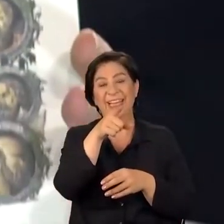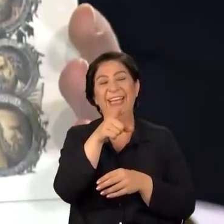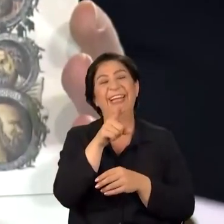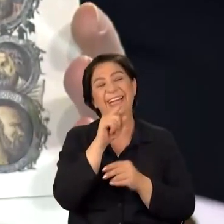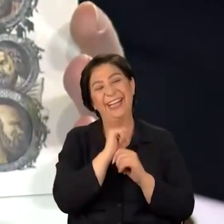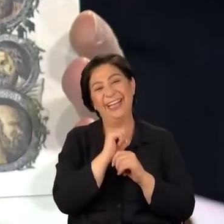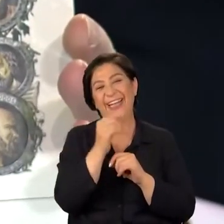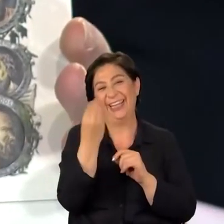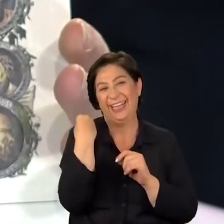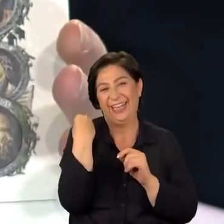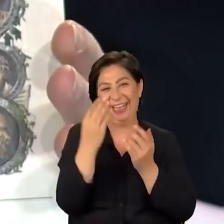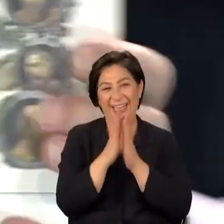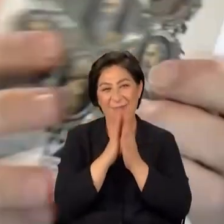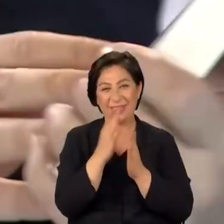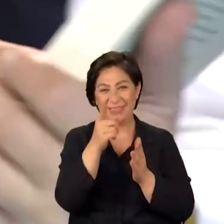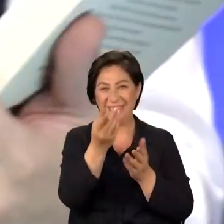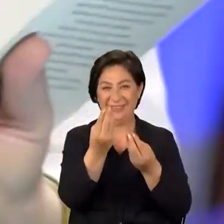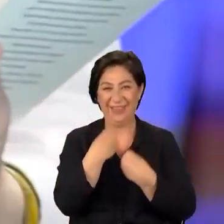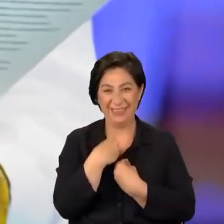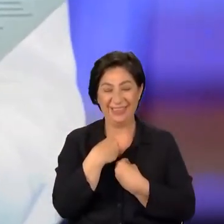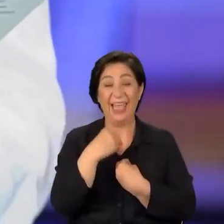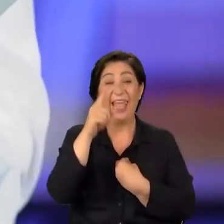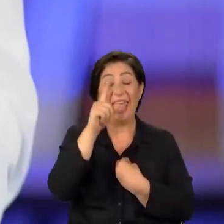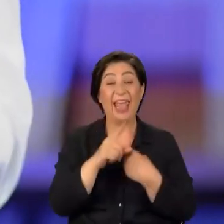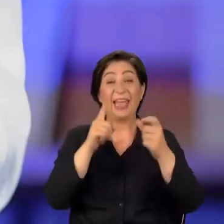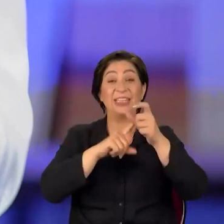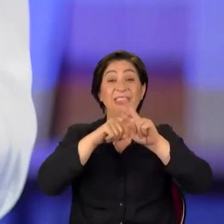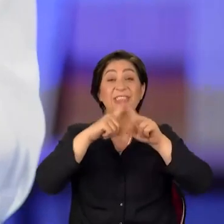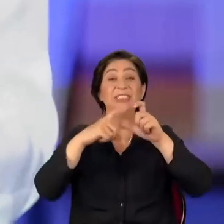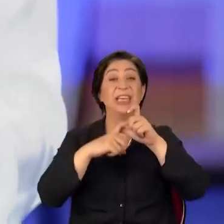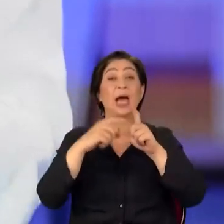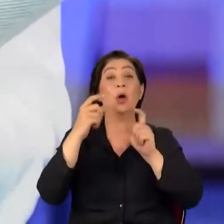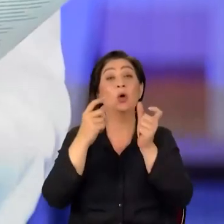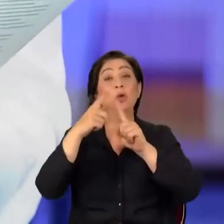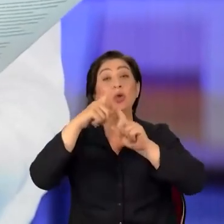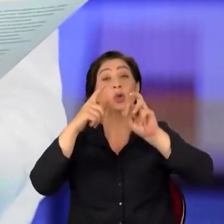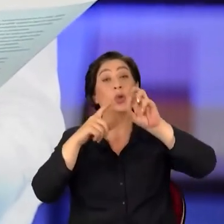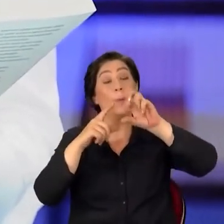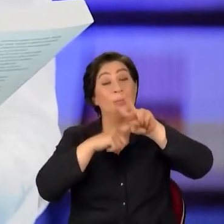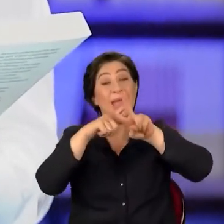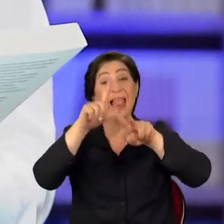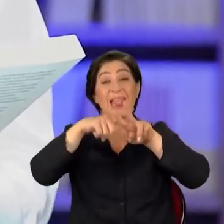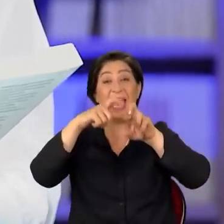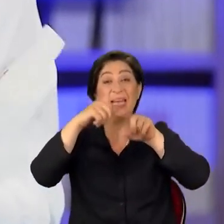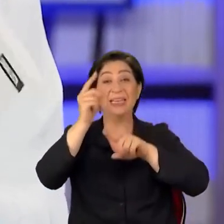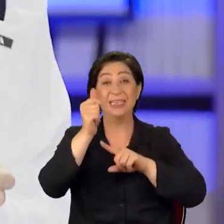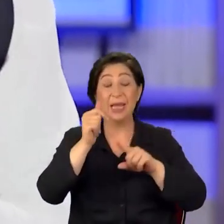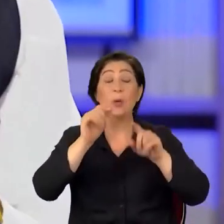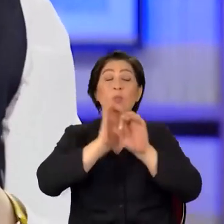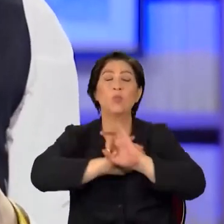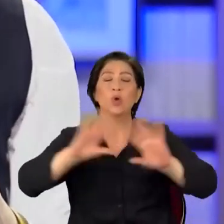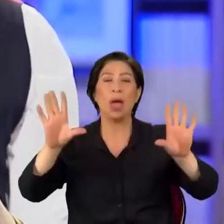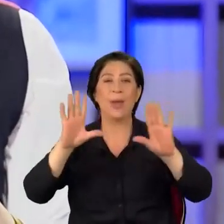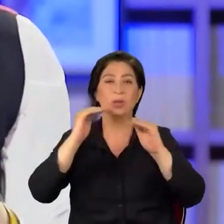yeni ürünleriniz arasında getirdiğiniz İlk Çağ Ütopyaları, Mükemmel Toplum ve İlk